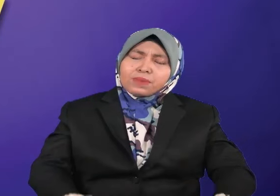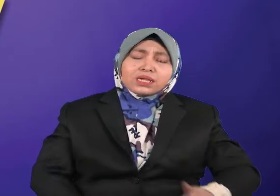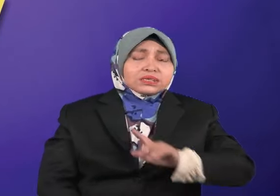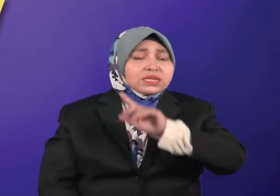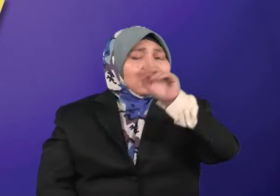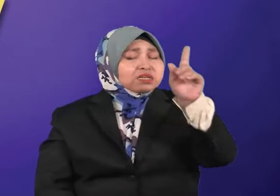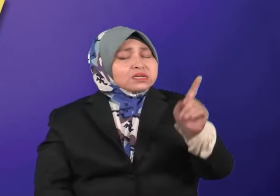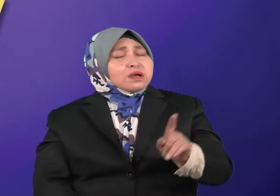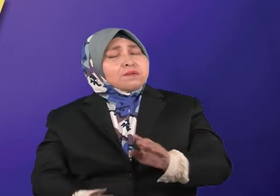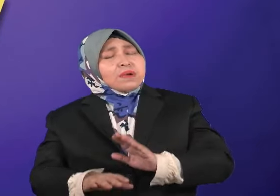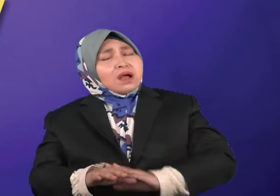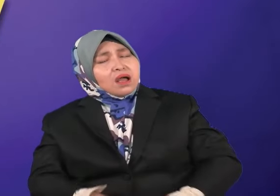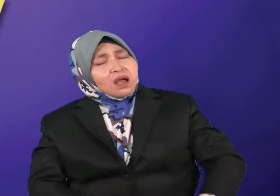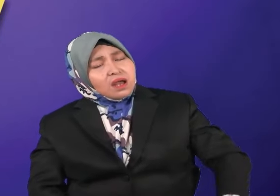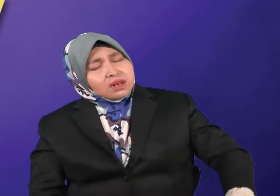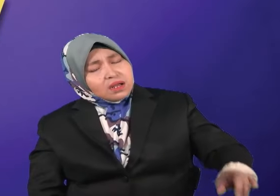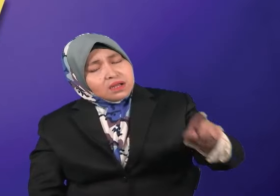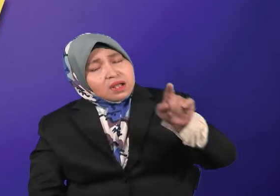ibadi